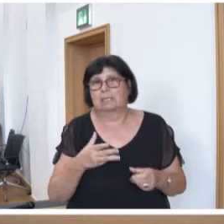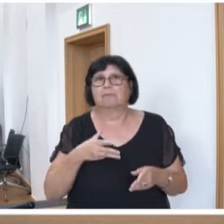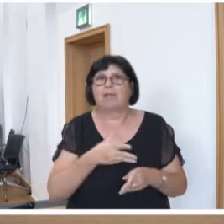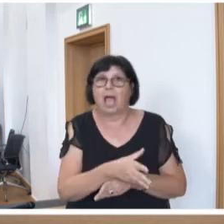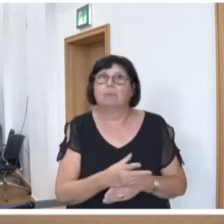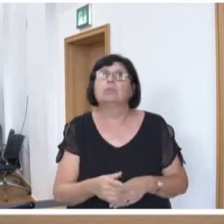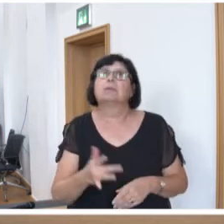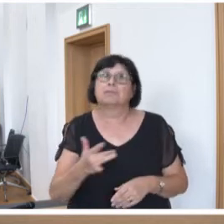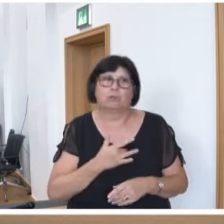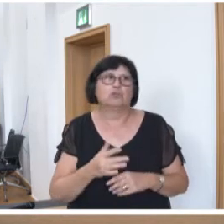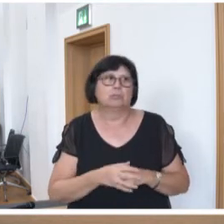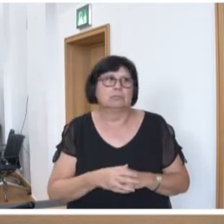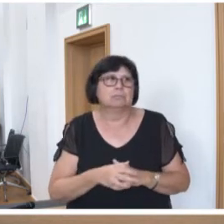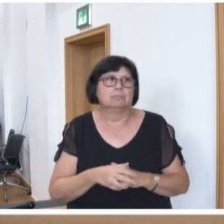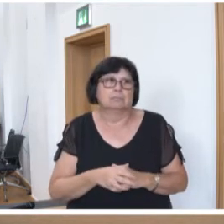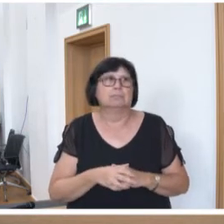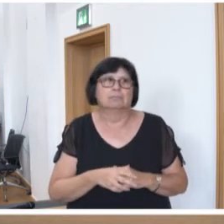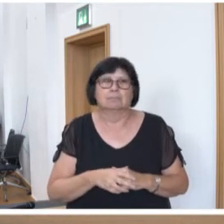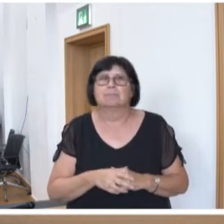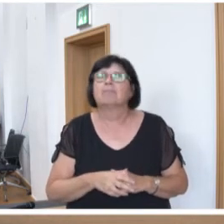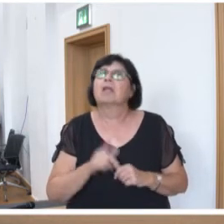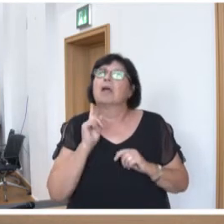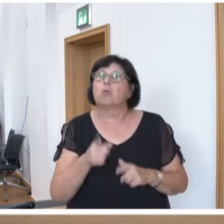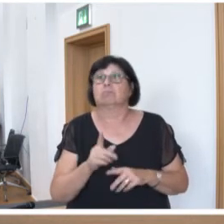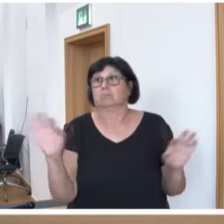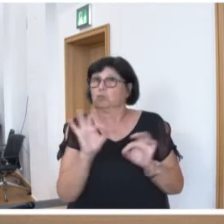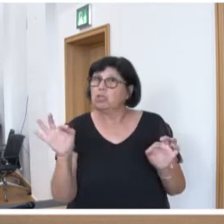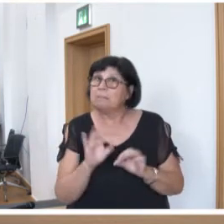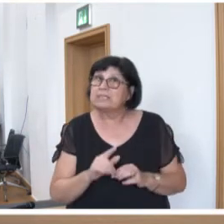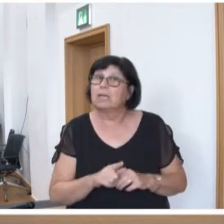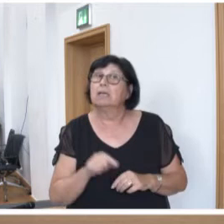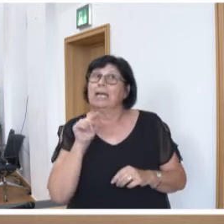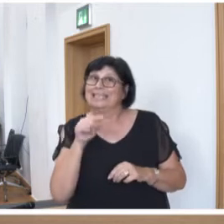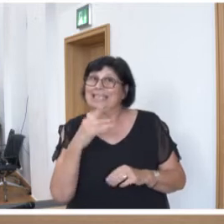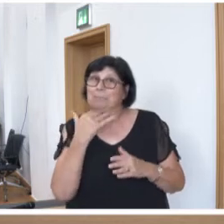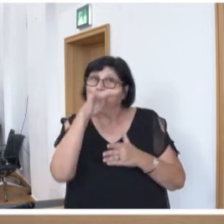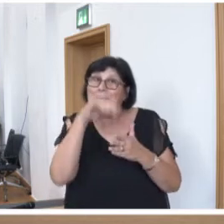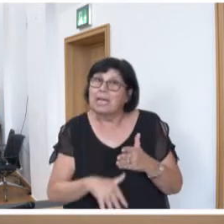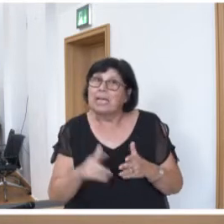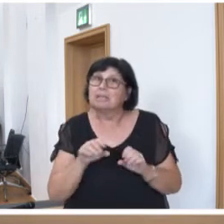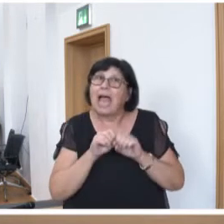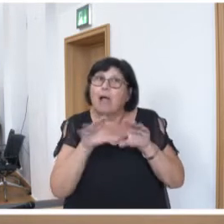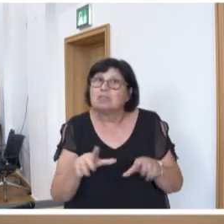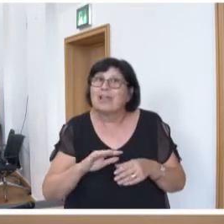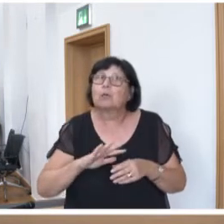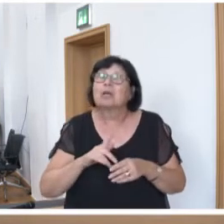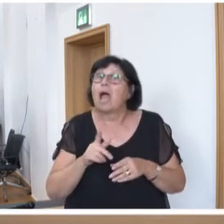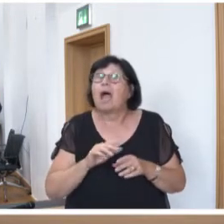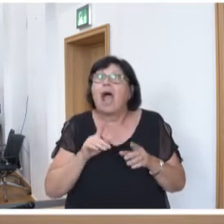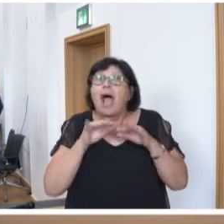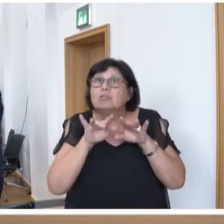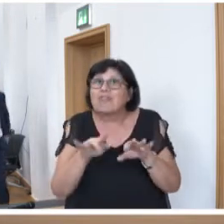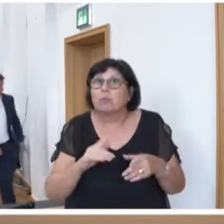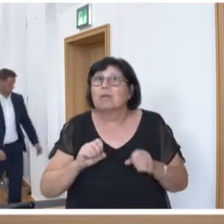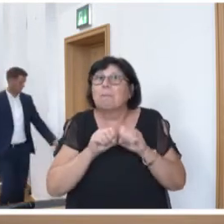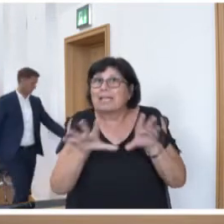und bedroht. Und das Alarmierendste ist, in diesem Bericht waren die Auswirkungen der Pandemie noch nicht einmal